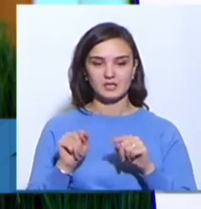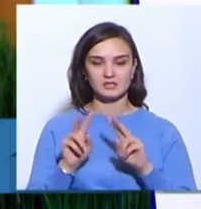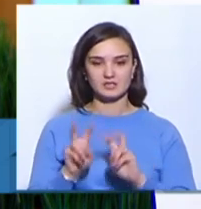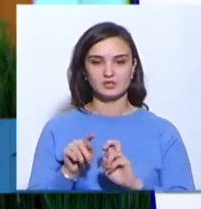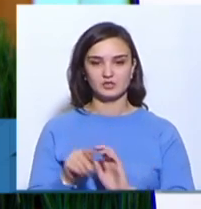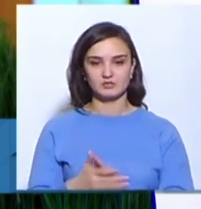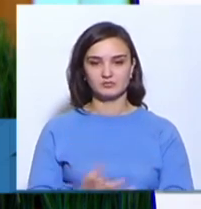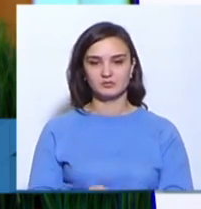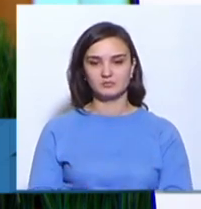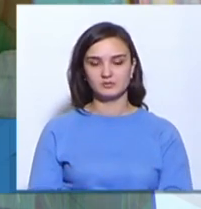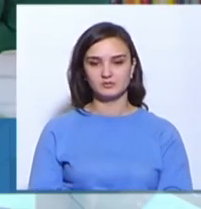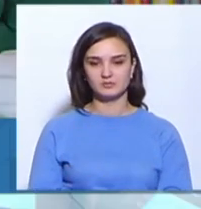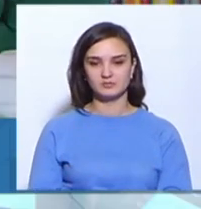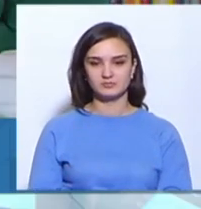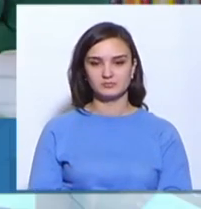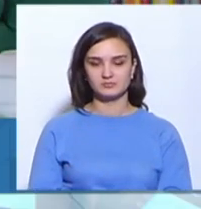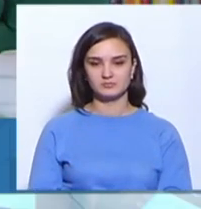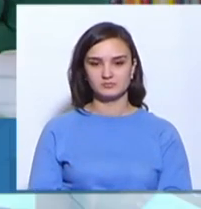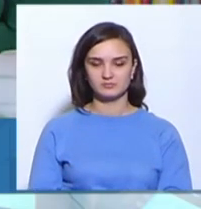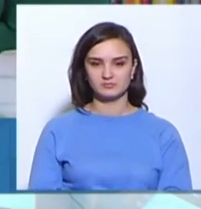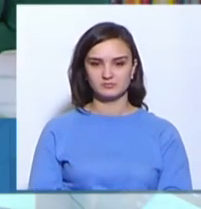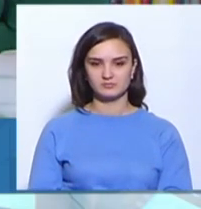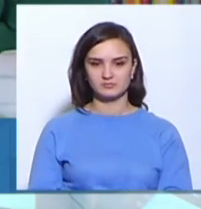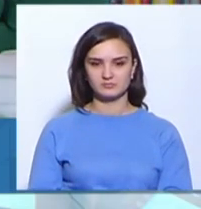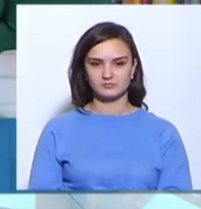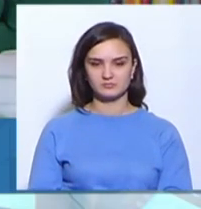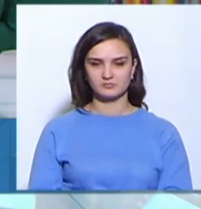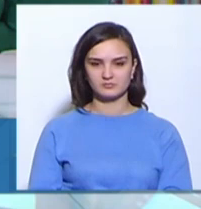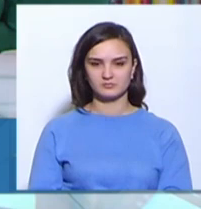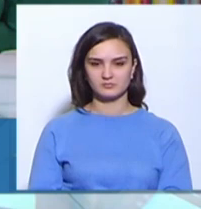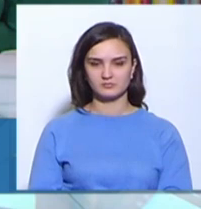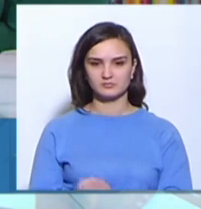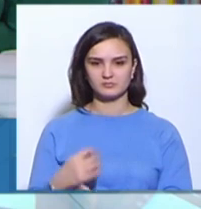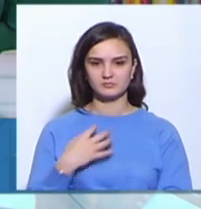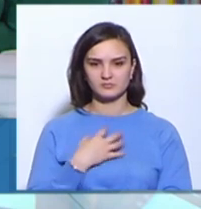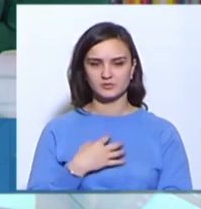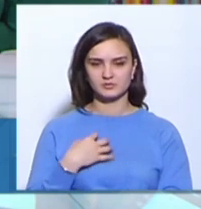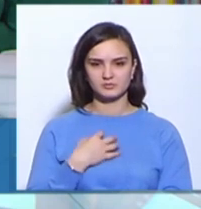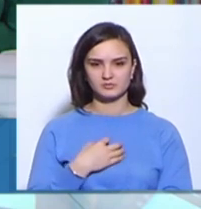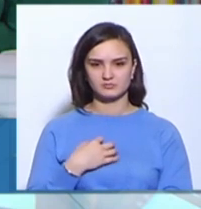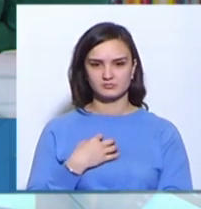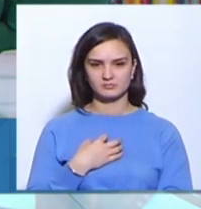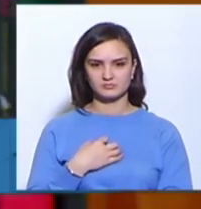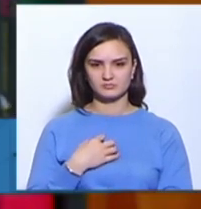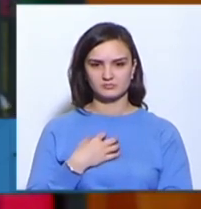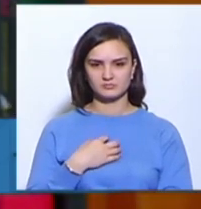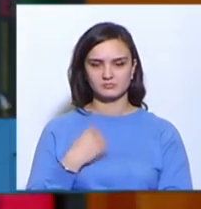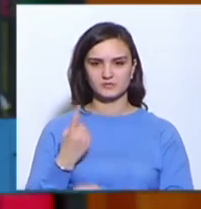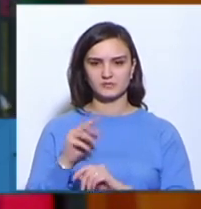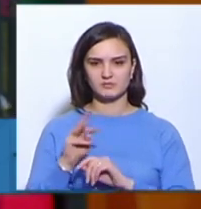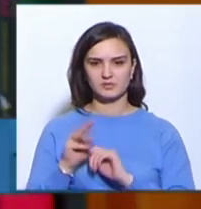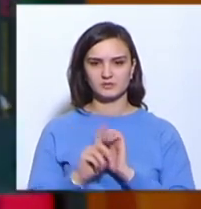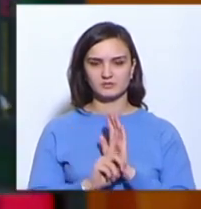ატარებს? მოგესალმებით. ნამდვილად აქტუალური თემით იწყება მარტის პირველი სამუშაო